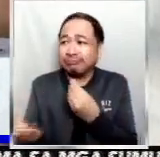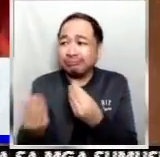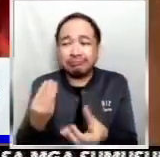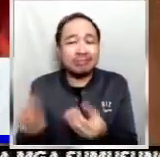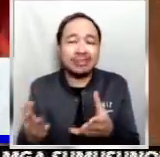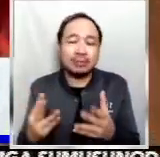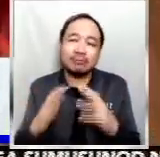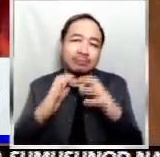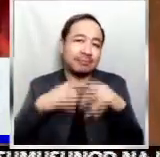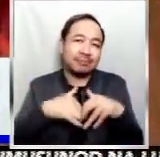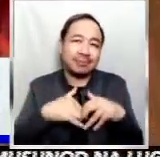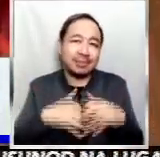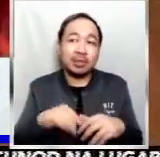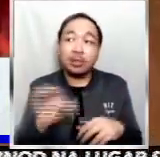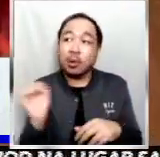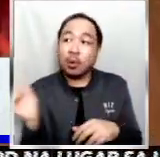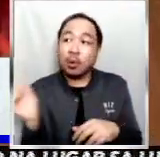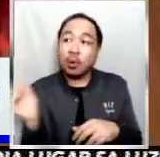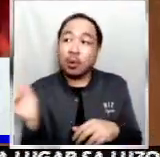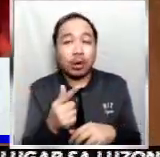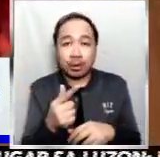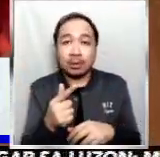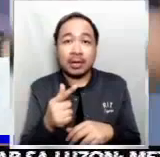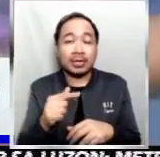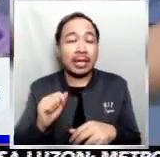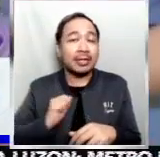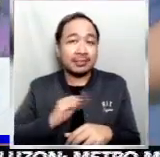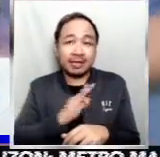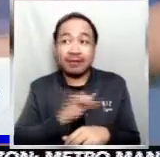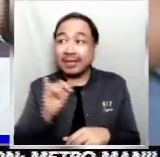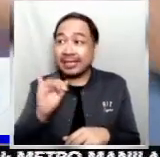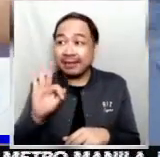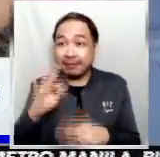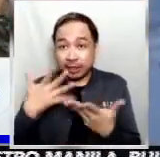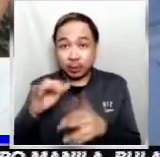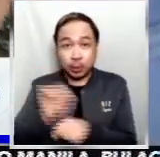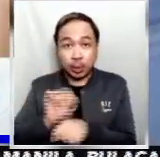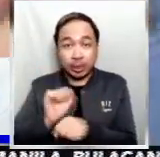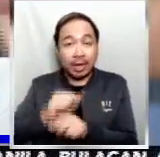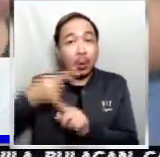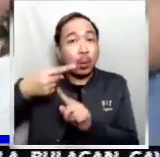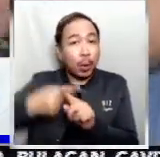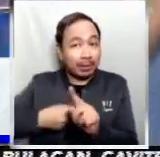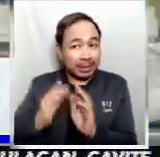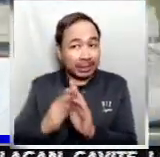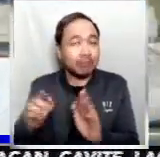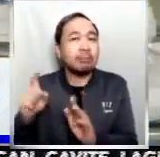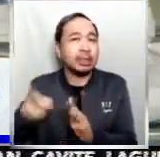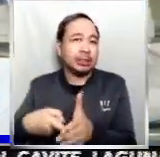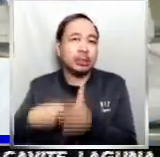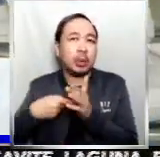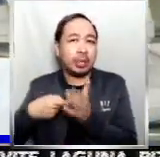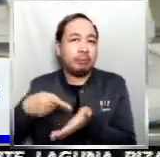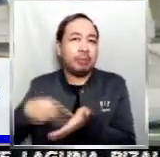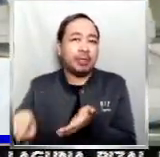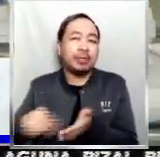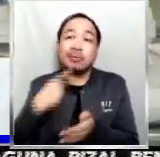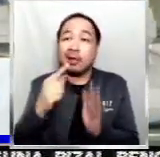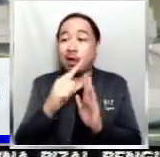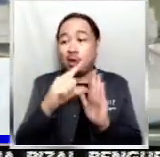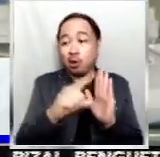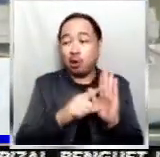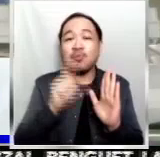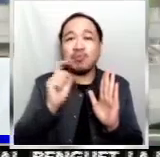trabaho, dapat makatanggap ng 13th month pay bonus. Ayon sa batas, kailangang maibigay ito bago o sa araw mismo